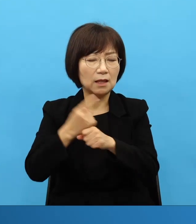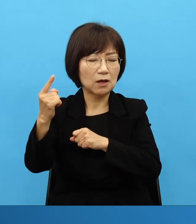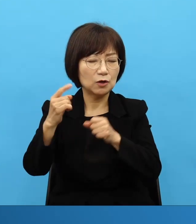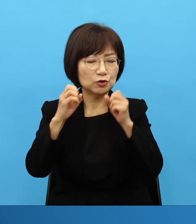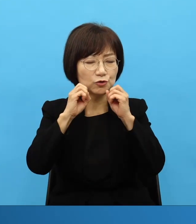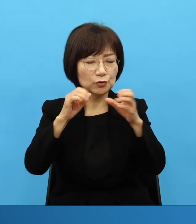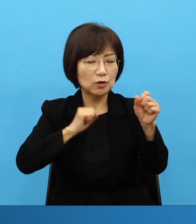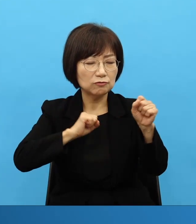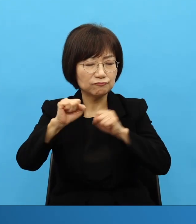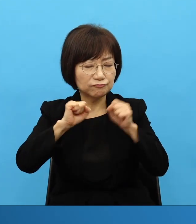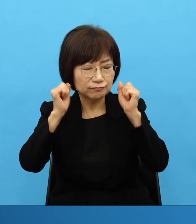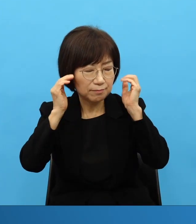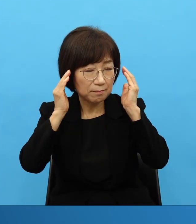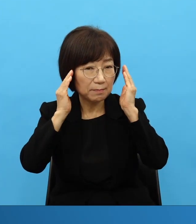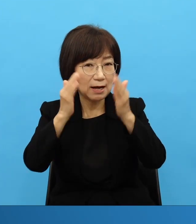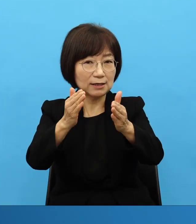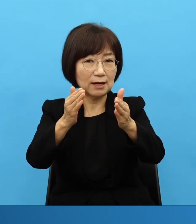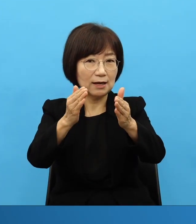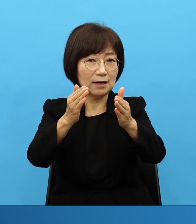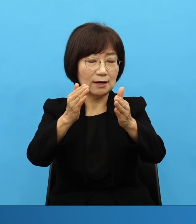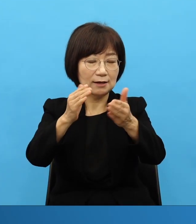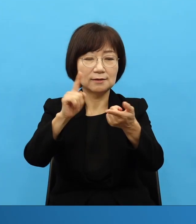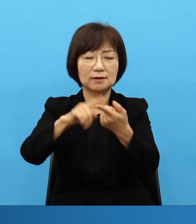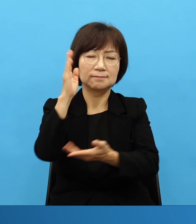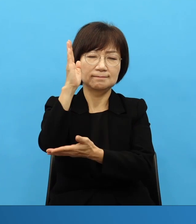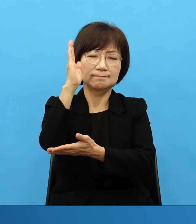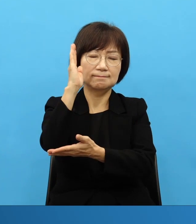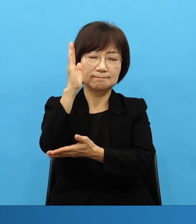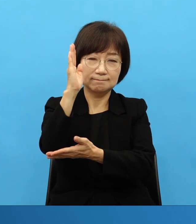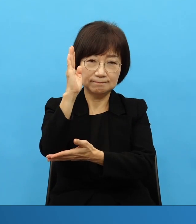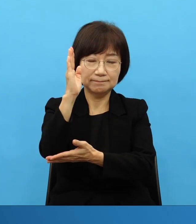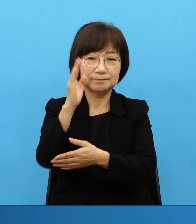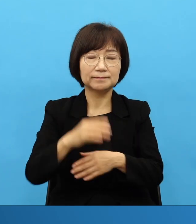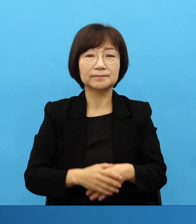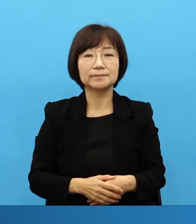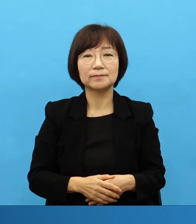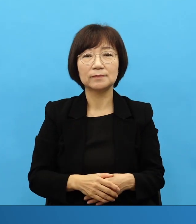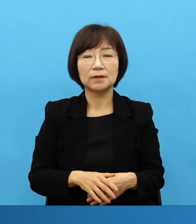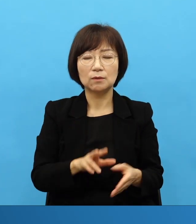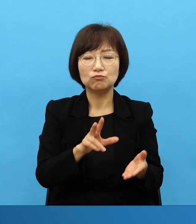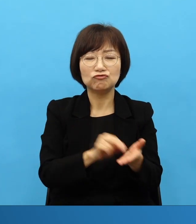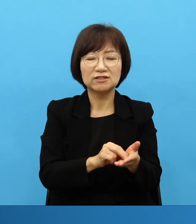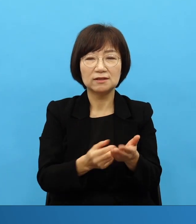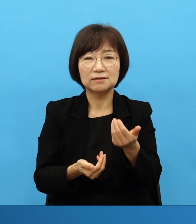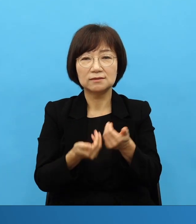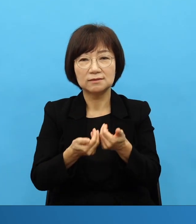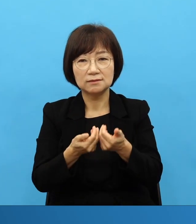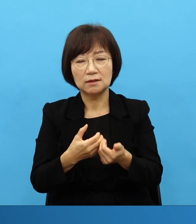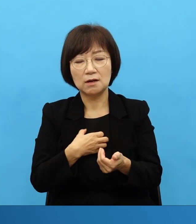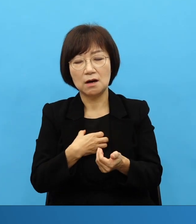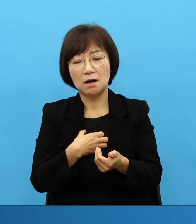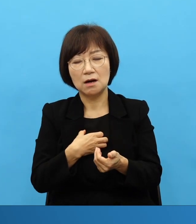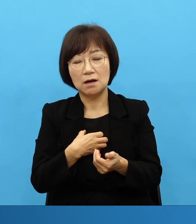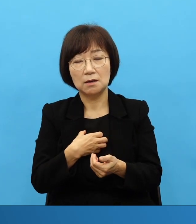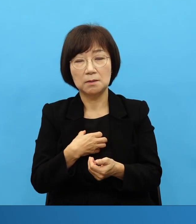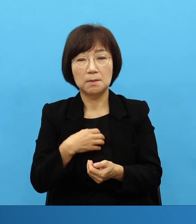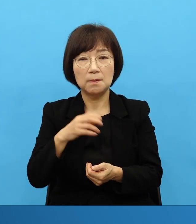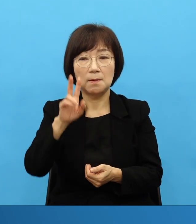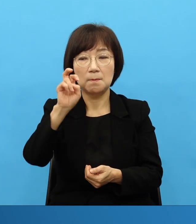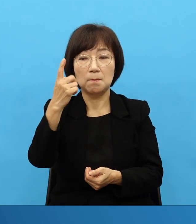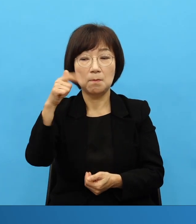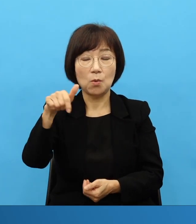방향이 목회 차원에서 깊이 있게 선포되는 이번 목회 사모원은 문제, 갈등, 위기의 목회란 주제로